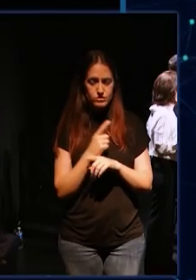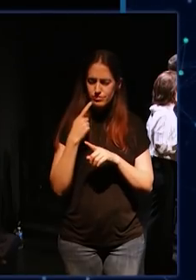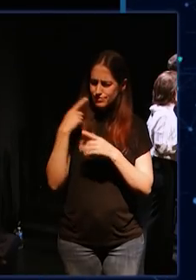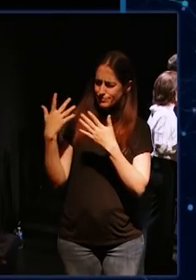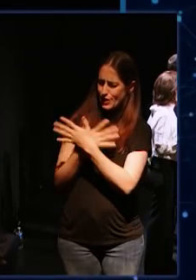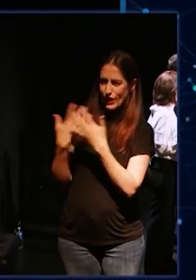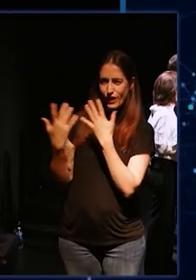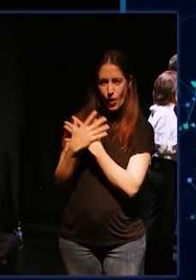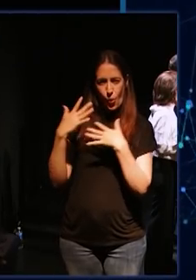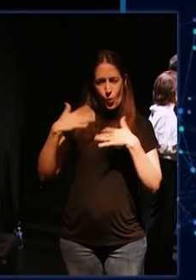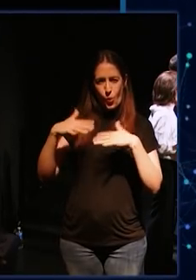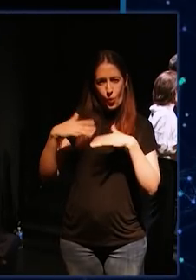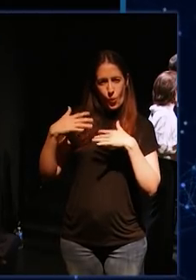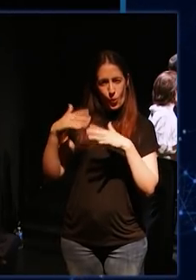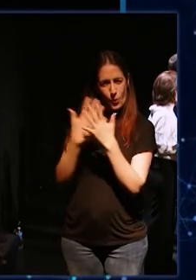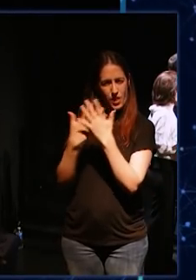los temas.